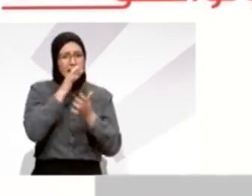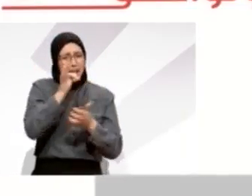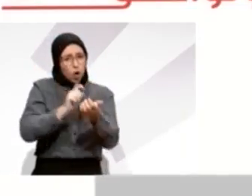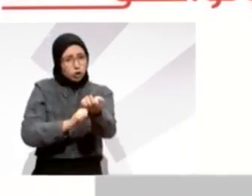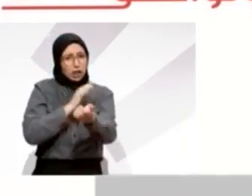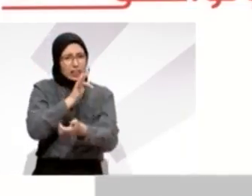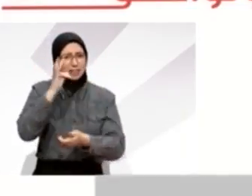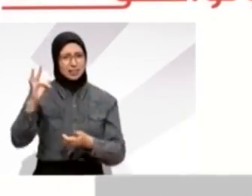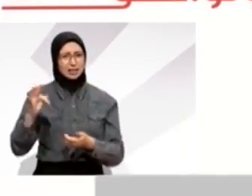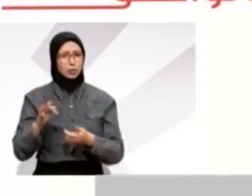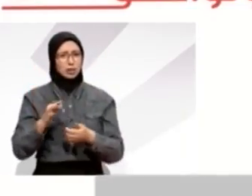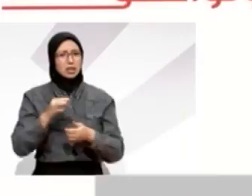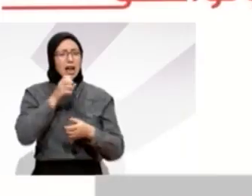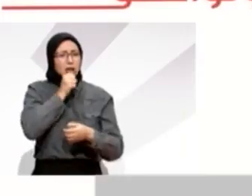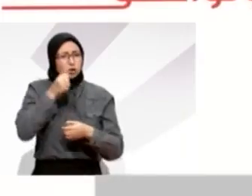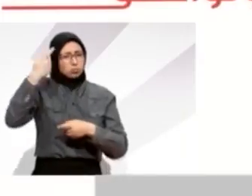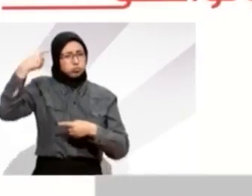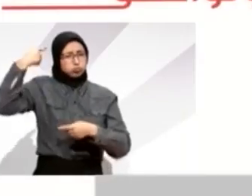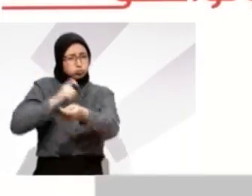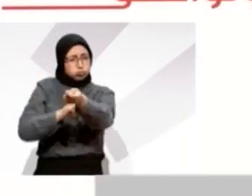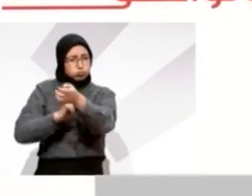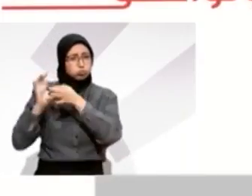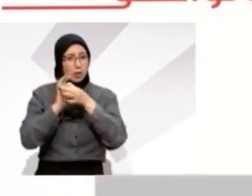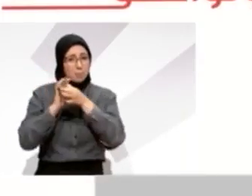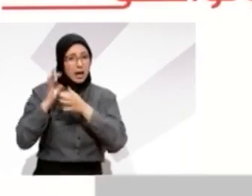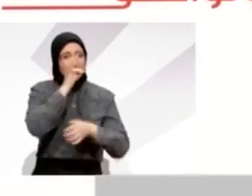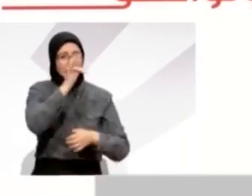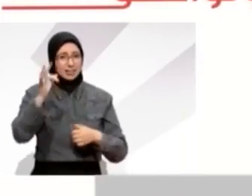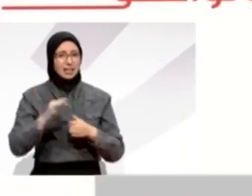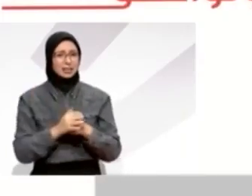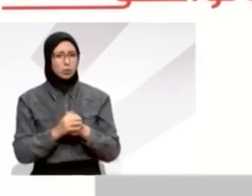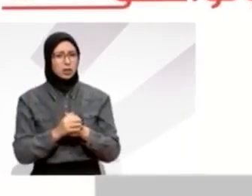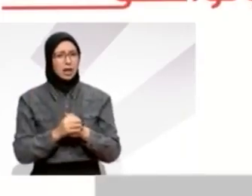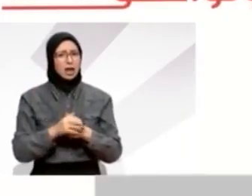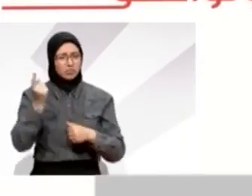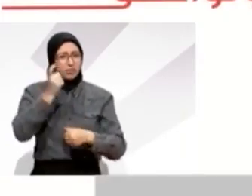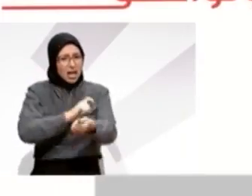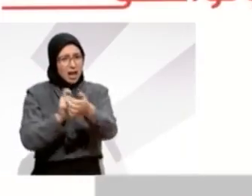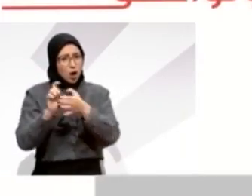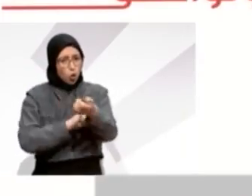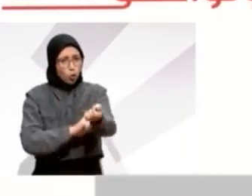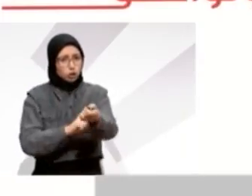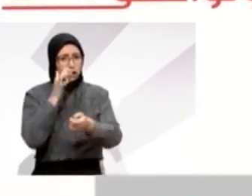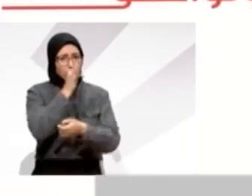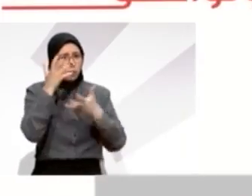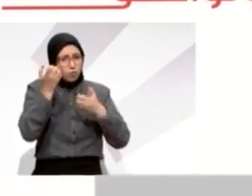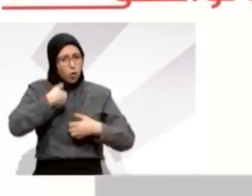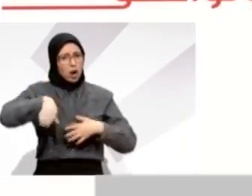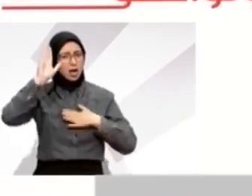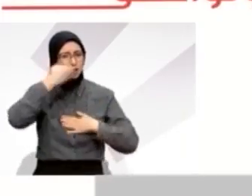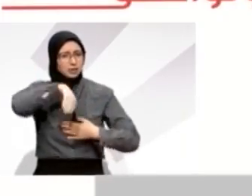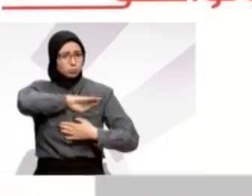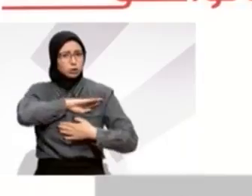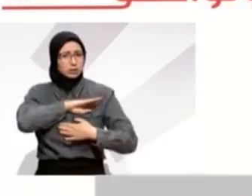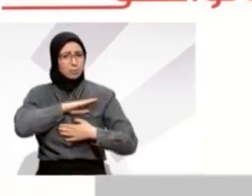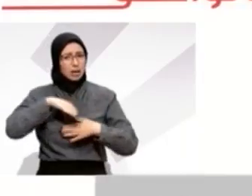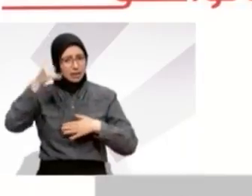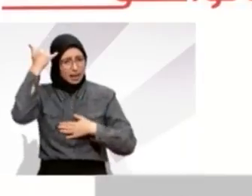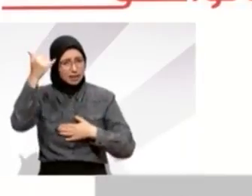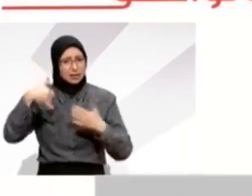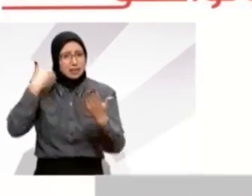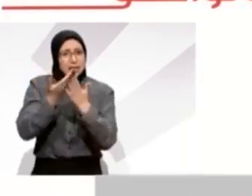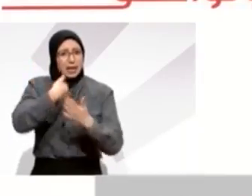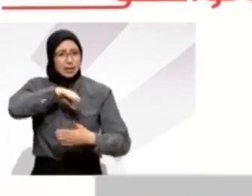متروكا جديده واروح وتاريخ ابنها البلاد العظيمه انه يجب ان يكون مسؤول